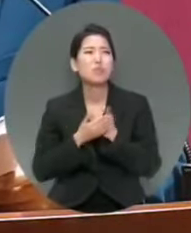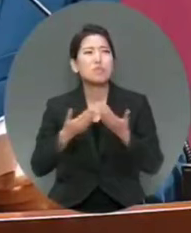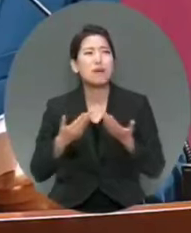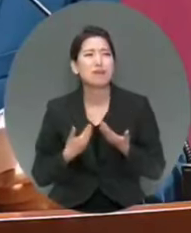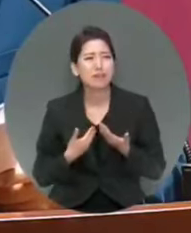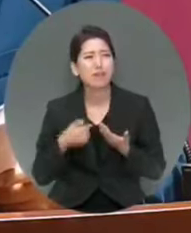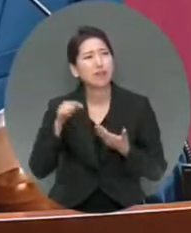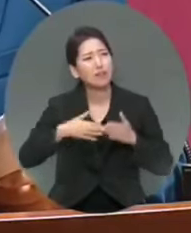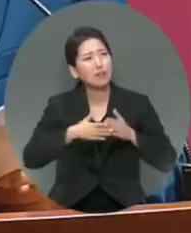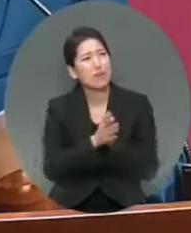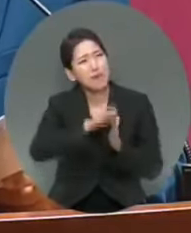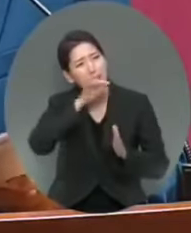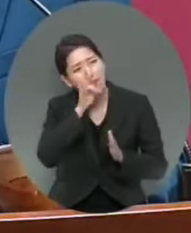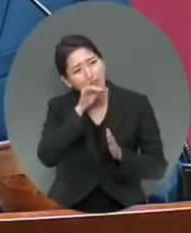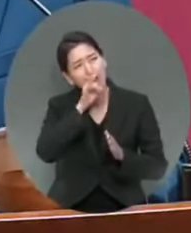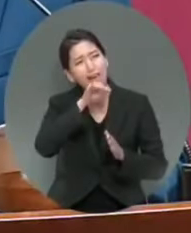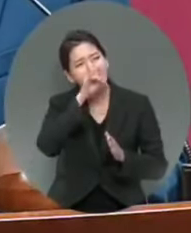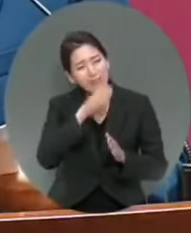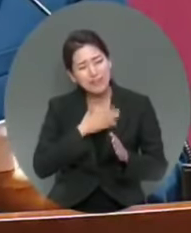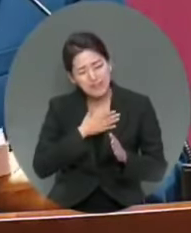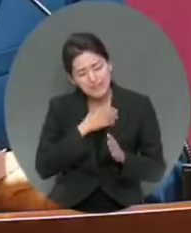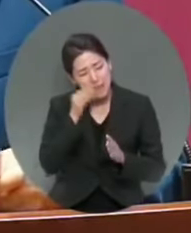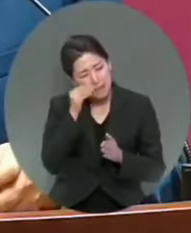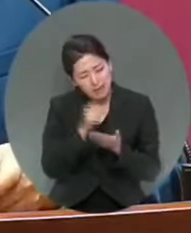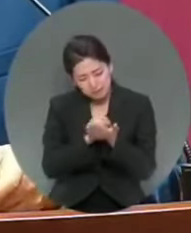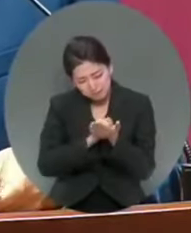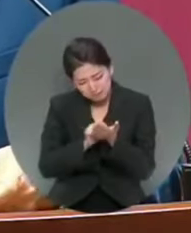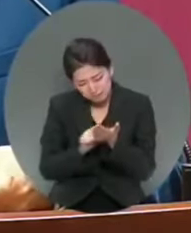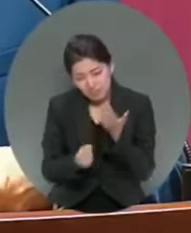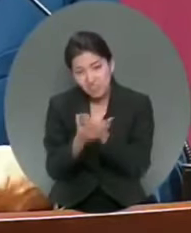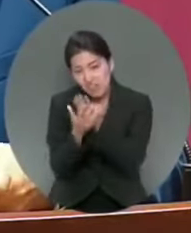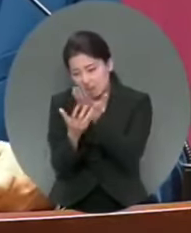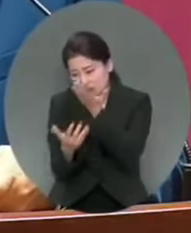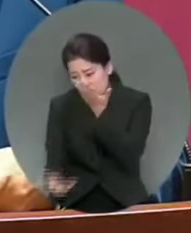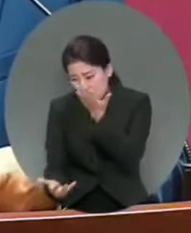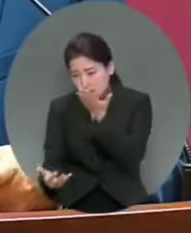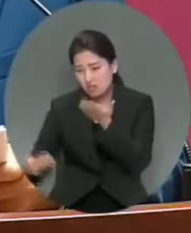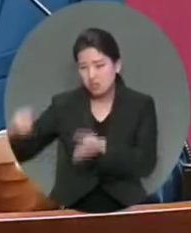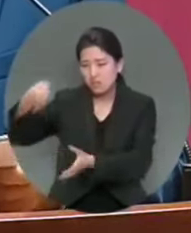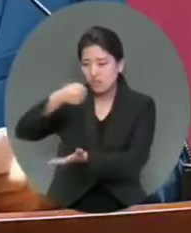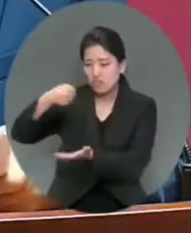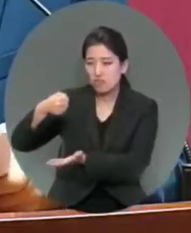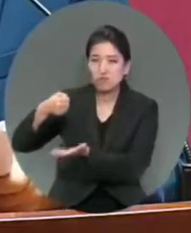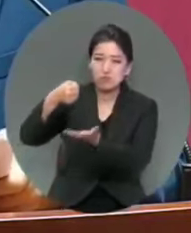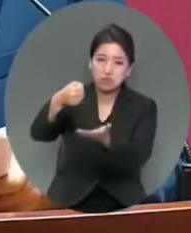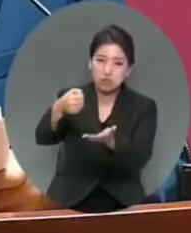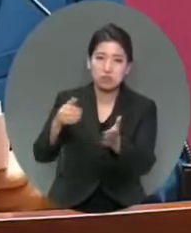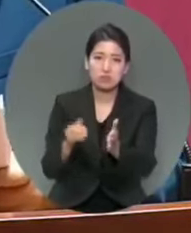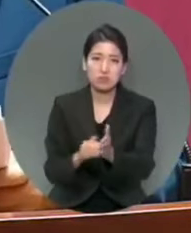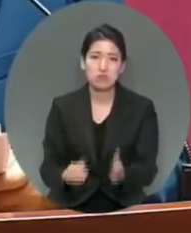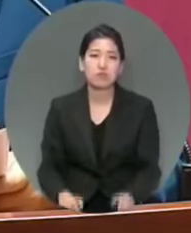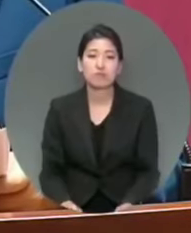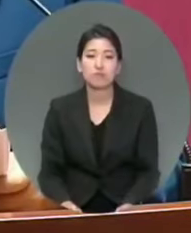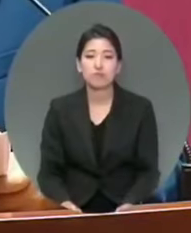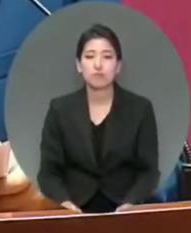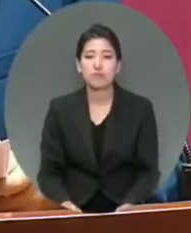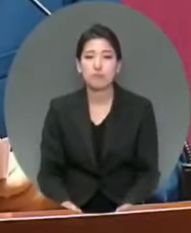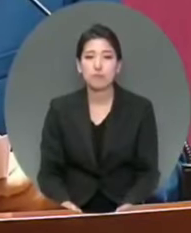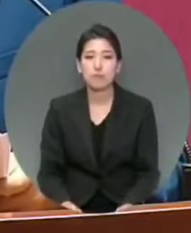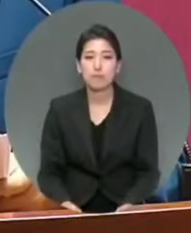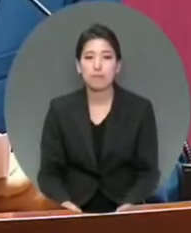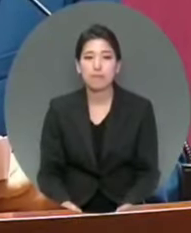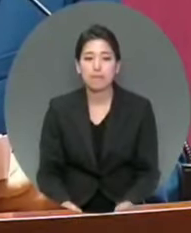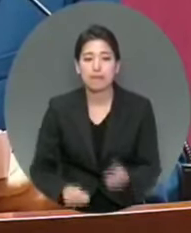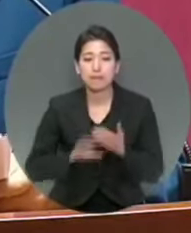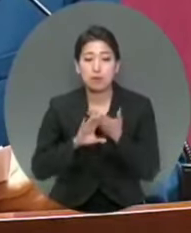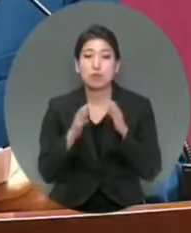절규입니다. 정상이라고 생각되지 않으시죠? 제 외국 노동자들에 대한